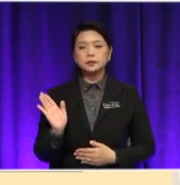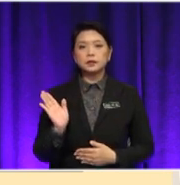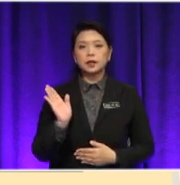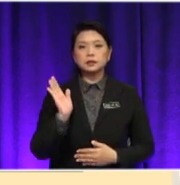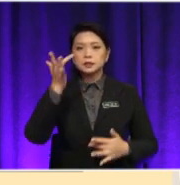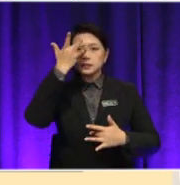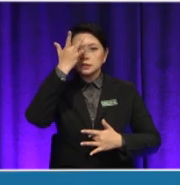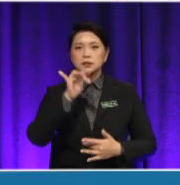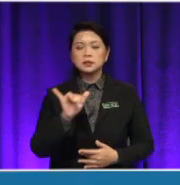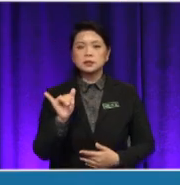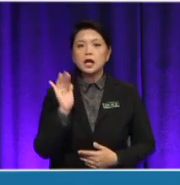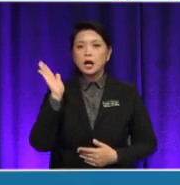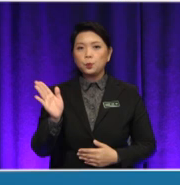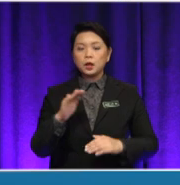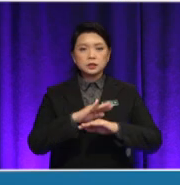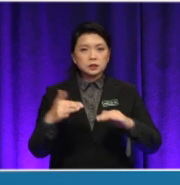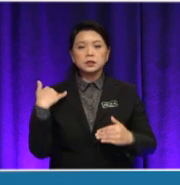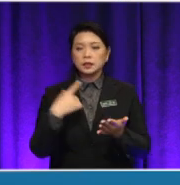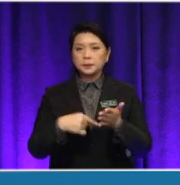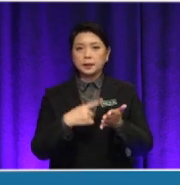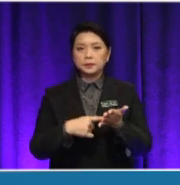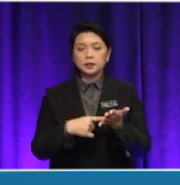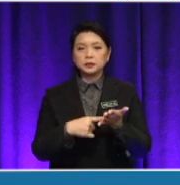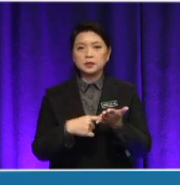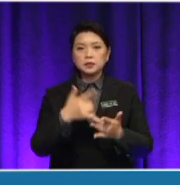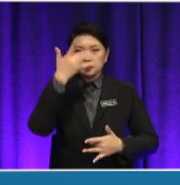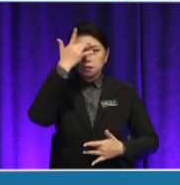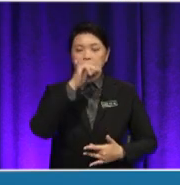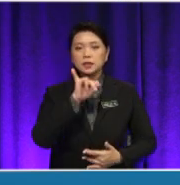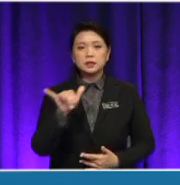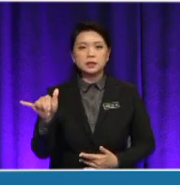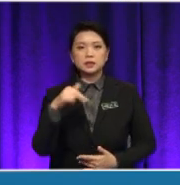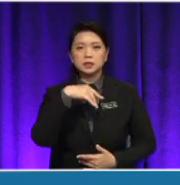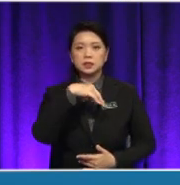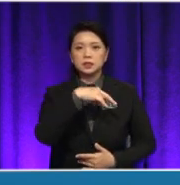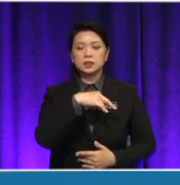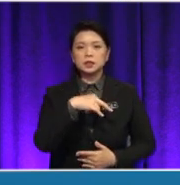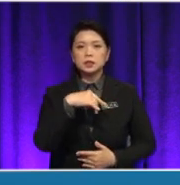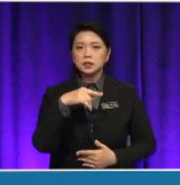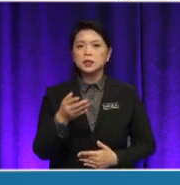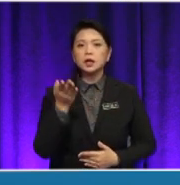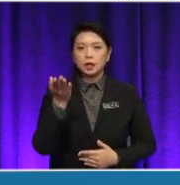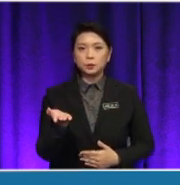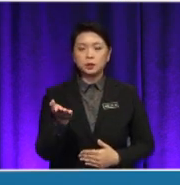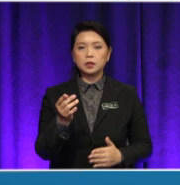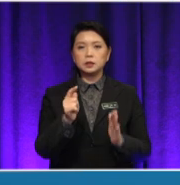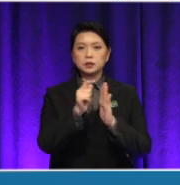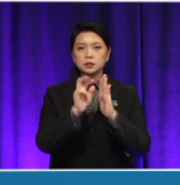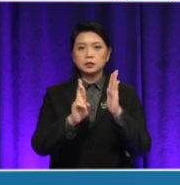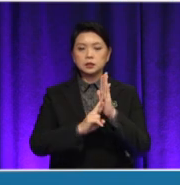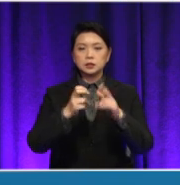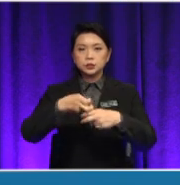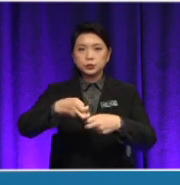Ouch. Awak tak apa-apa? Aduh, sakitnya kaki. Kaki awak tersentuh. Jangan